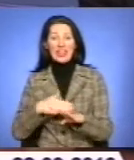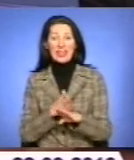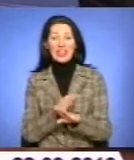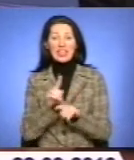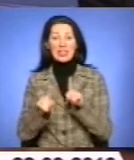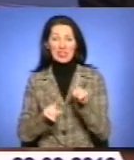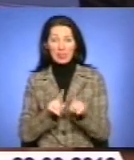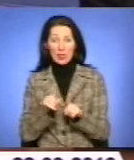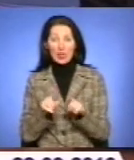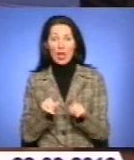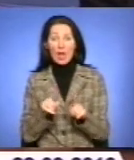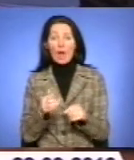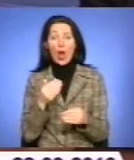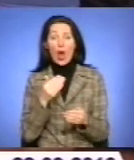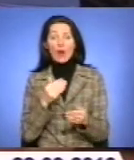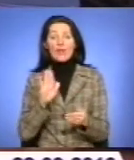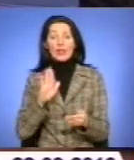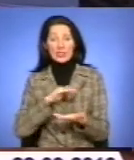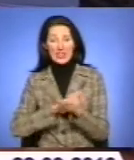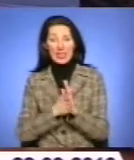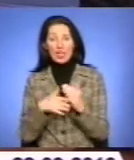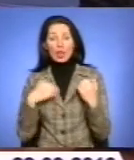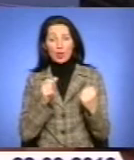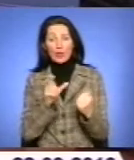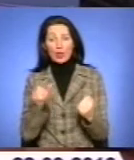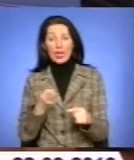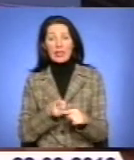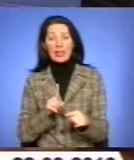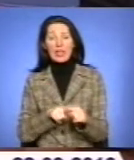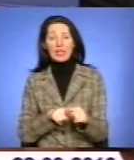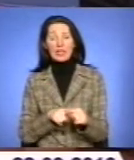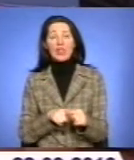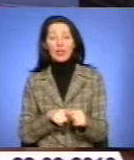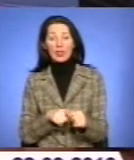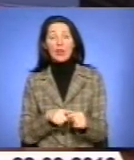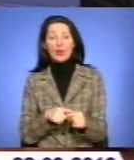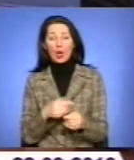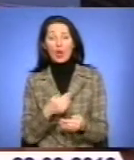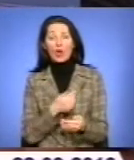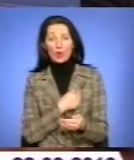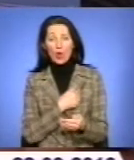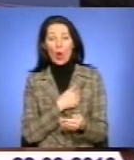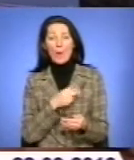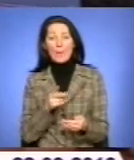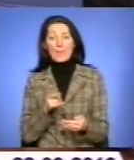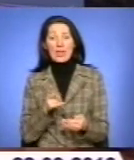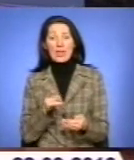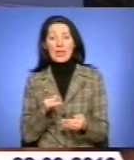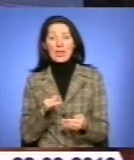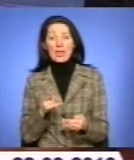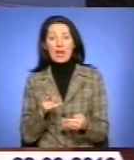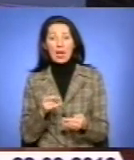зміни в стані здоров'я людей, на які розраховуємо критерії яких, як критерії успіху наших